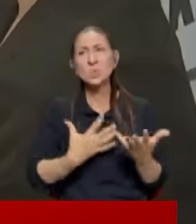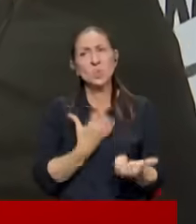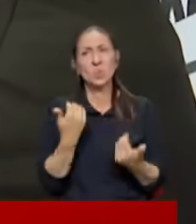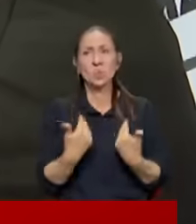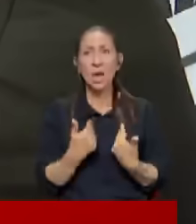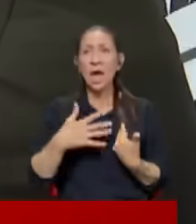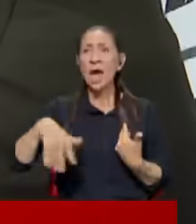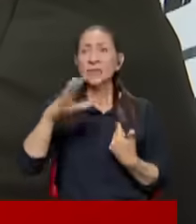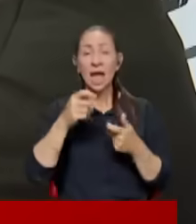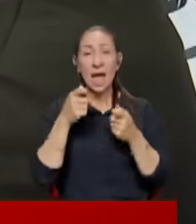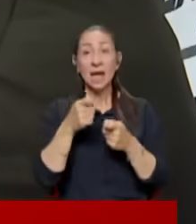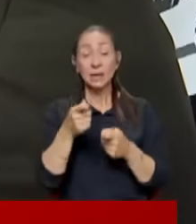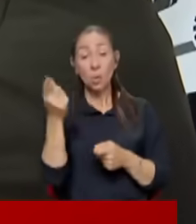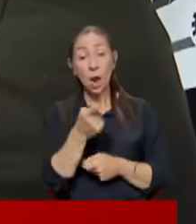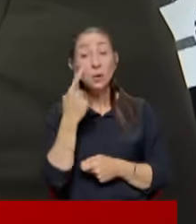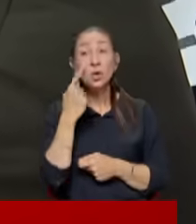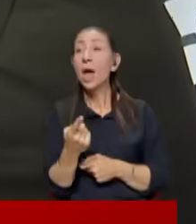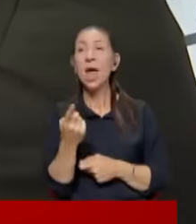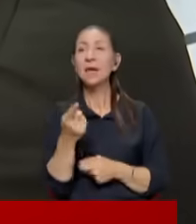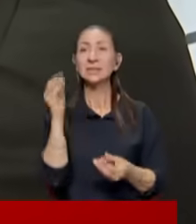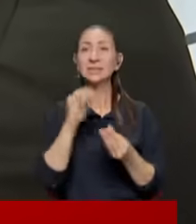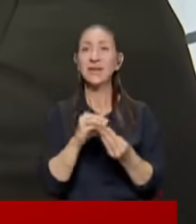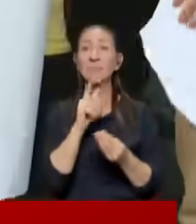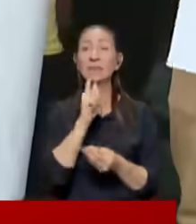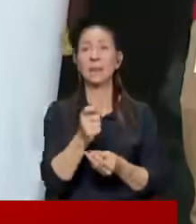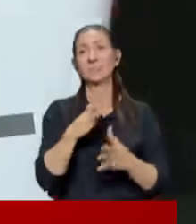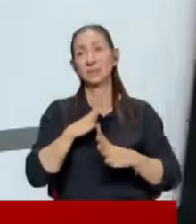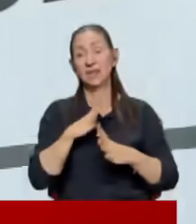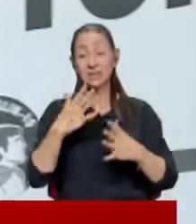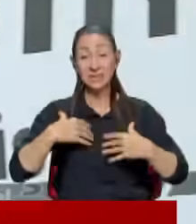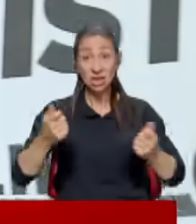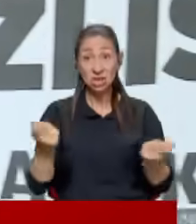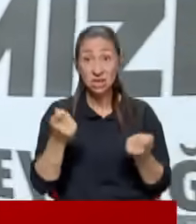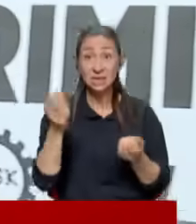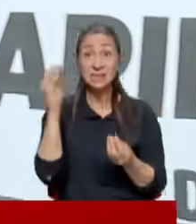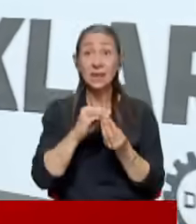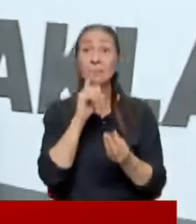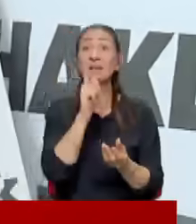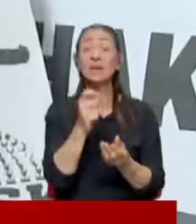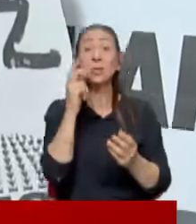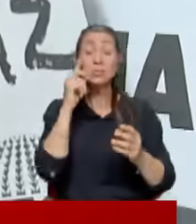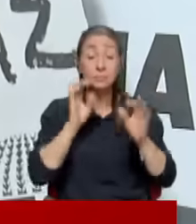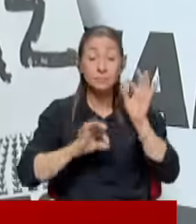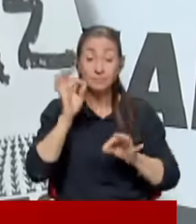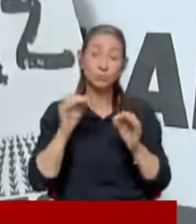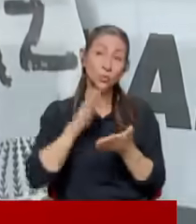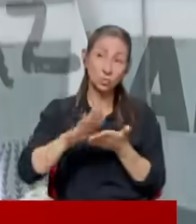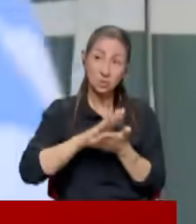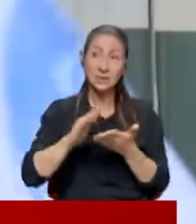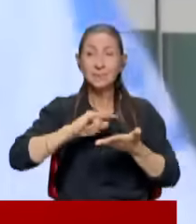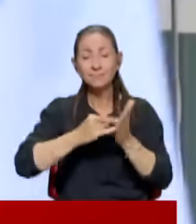durum bu. Herkese eğitimi oranında zam talep ediyoruz. Sağlık çalışanları zam teklifinin gözden geçirilmesini